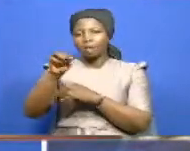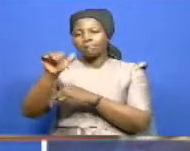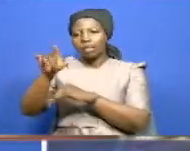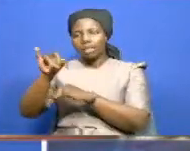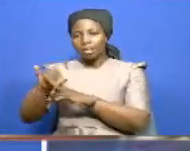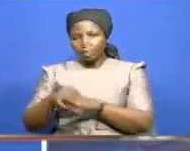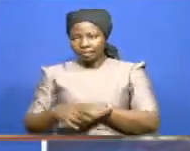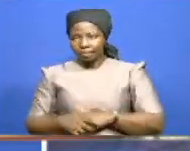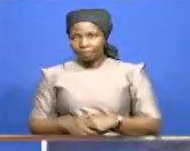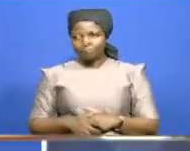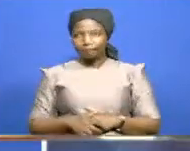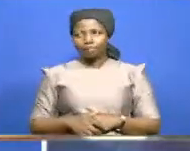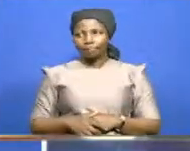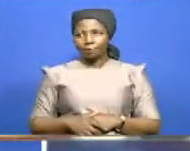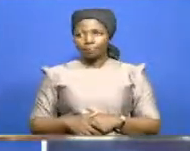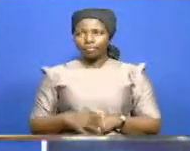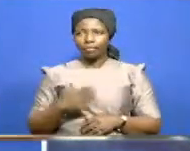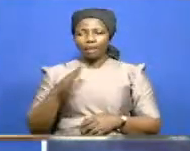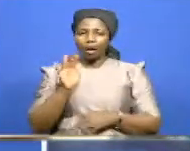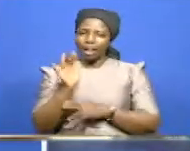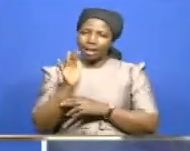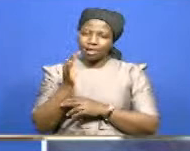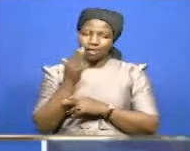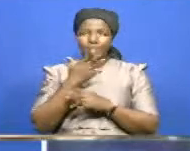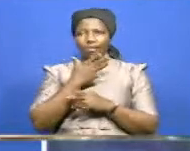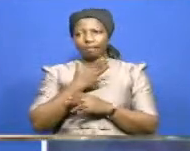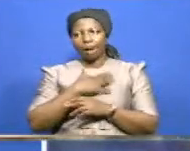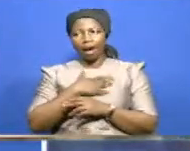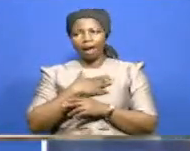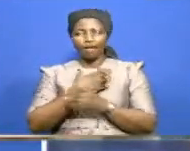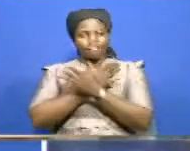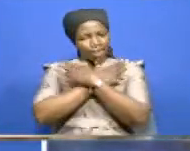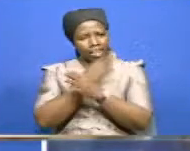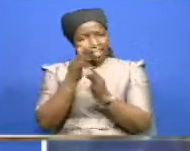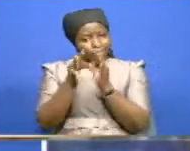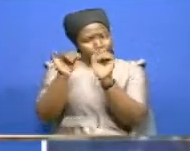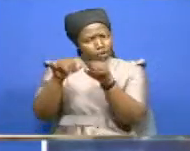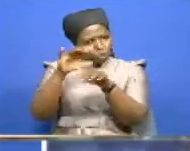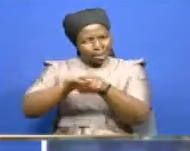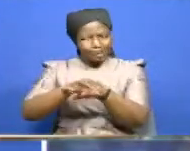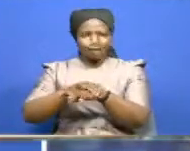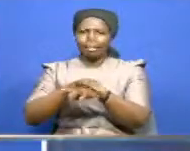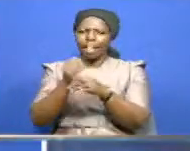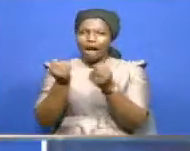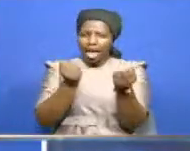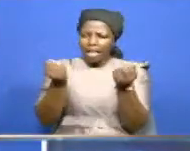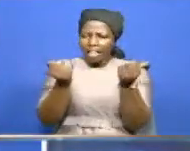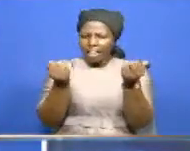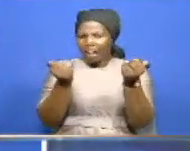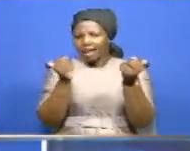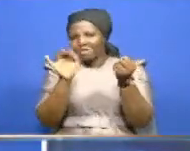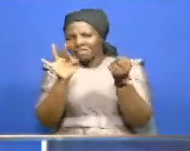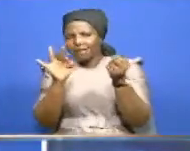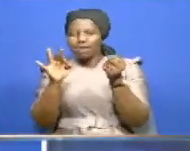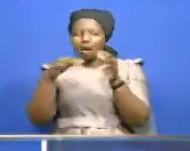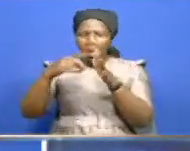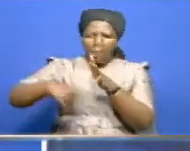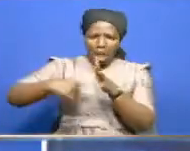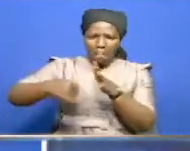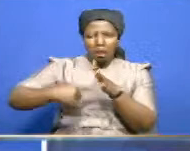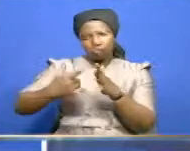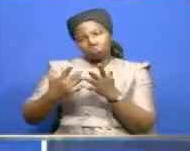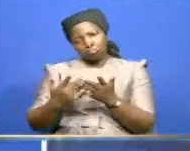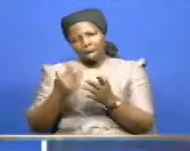rafiki yangu, kama ningepata ya mguu tatu, kaniuliza ya kufanya. Nikamwambia sasa, unajua ya kutegemea watu si